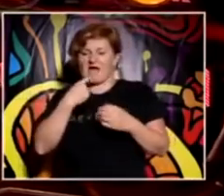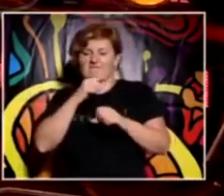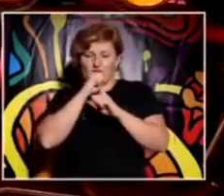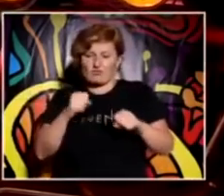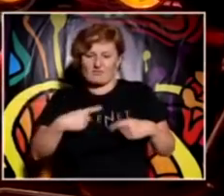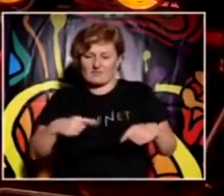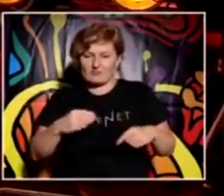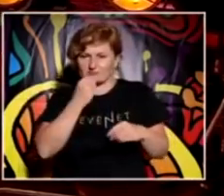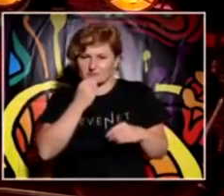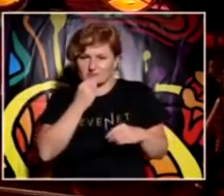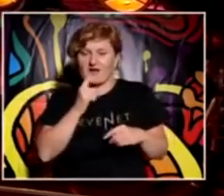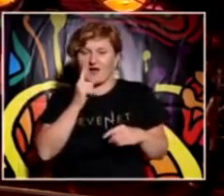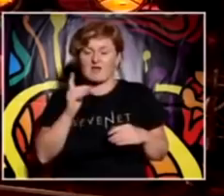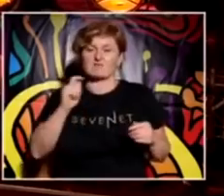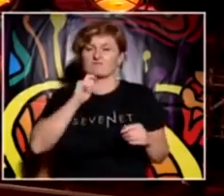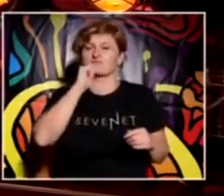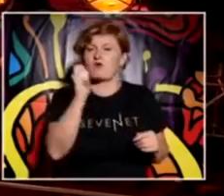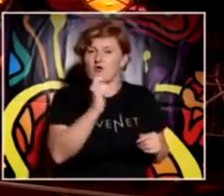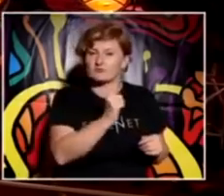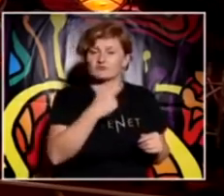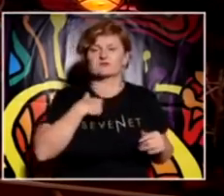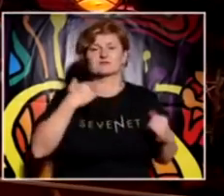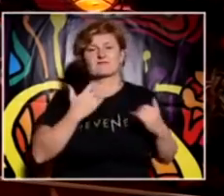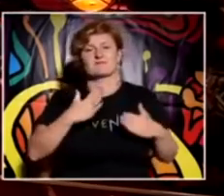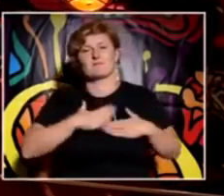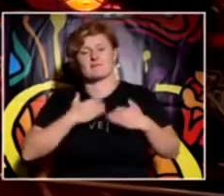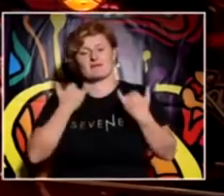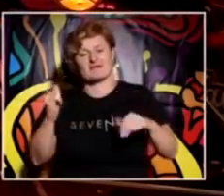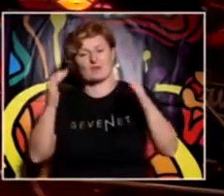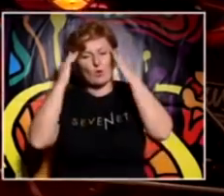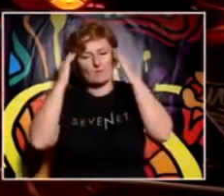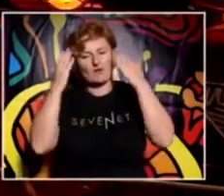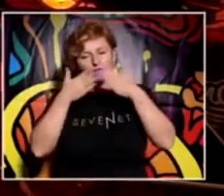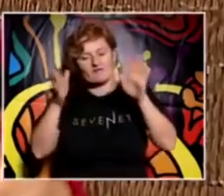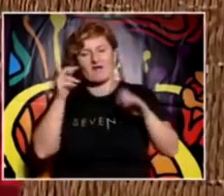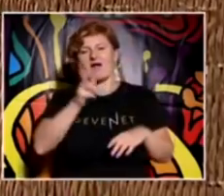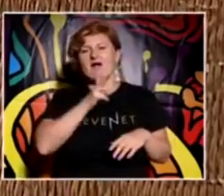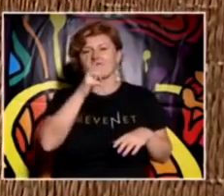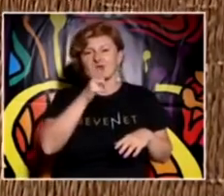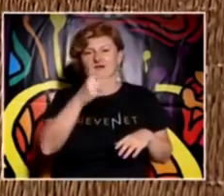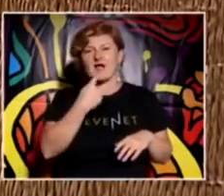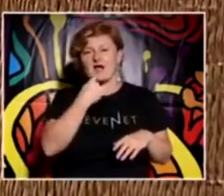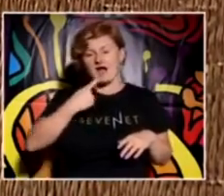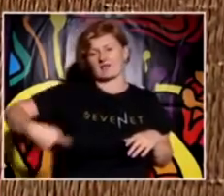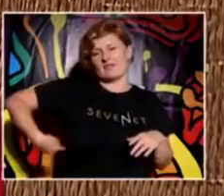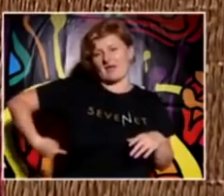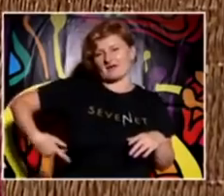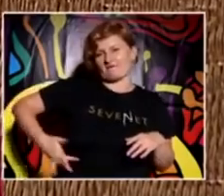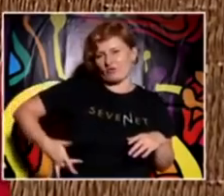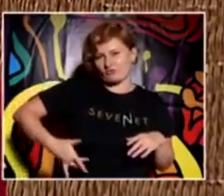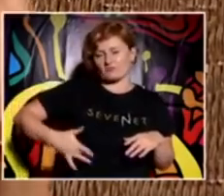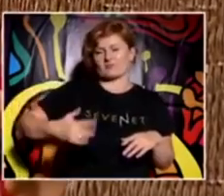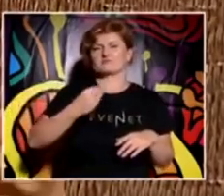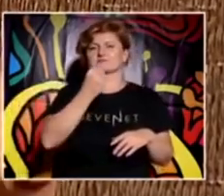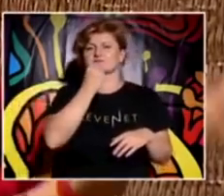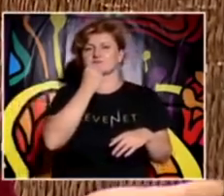nie jadłam i chuj. Ale jak jestem w podróży, to zawsze mam inny, otwarty umysł i na przykład w Afryce nereczki i wątróbeczki